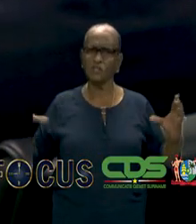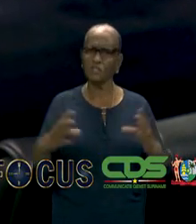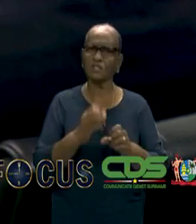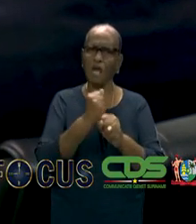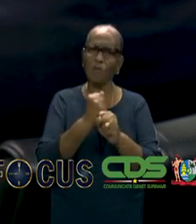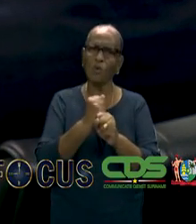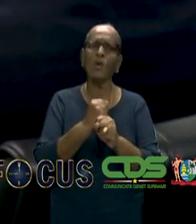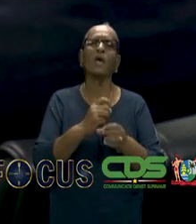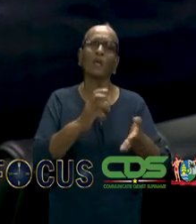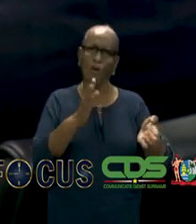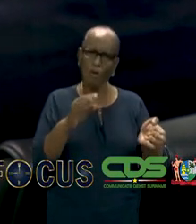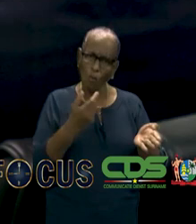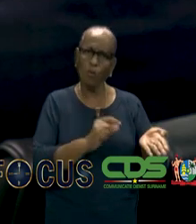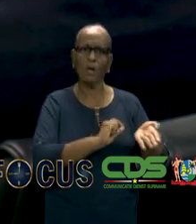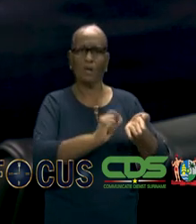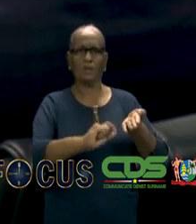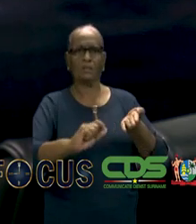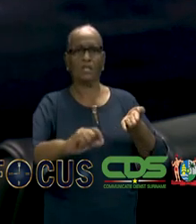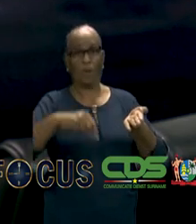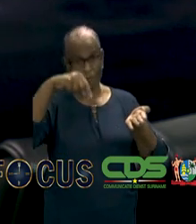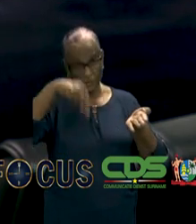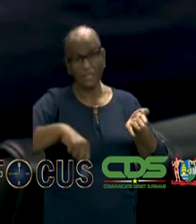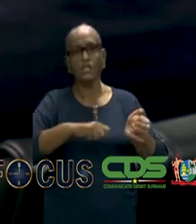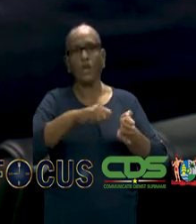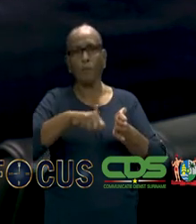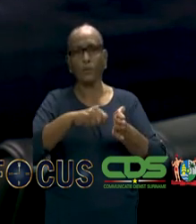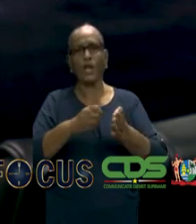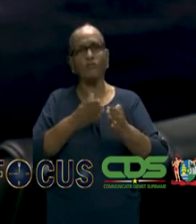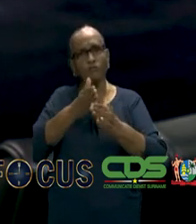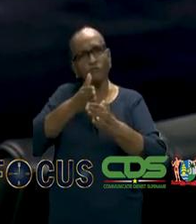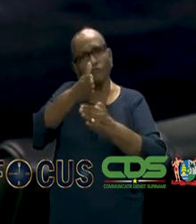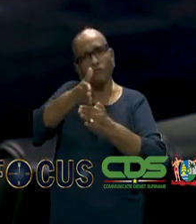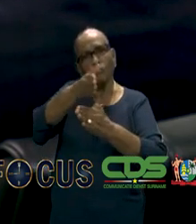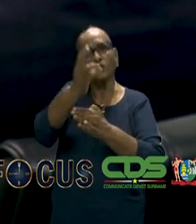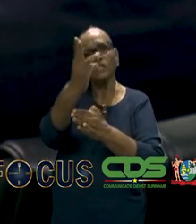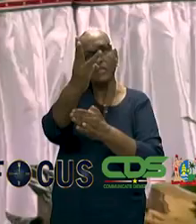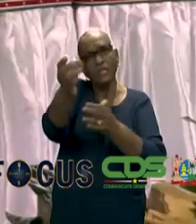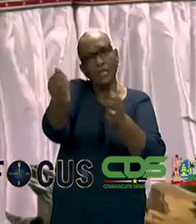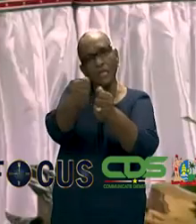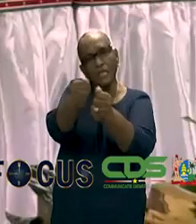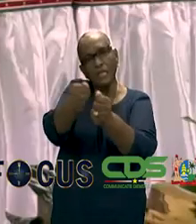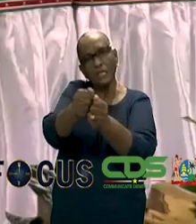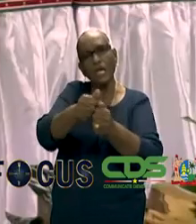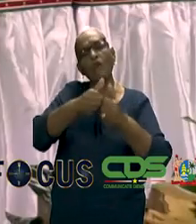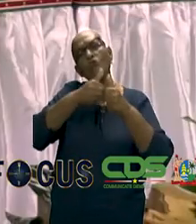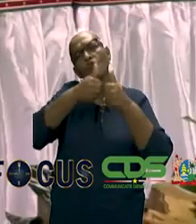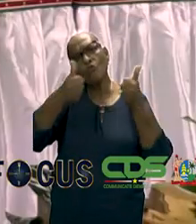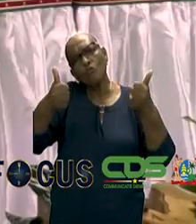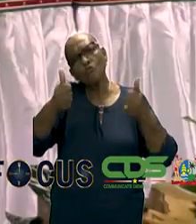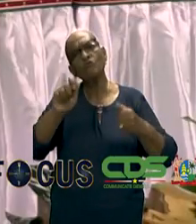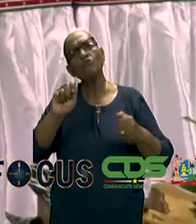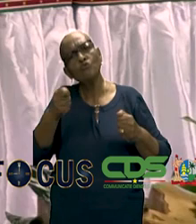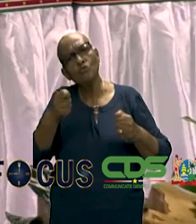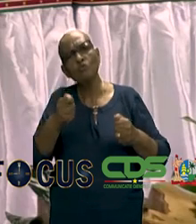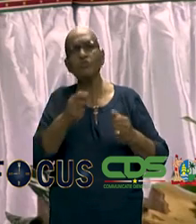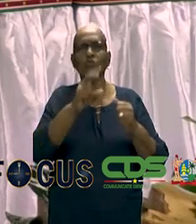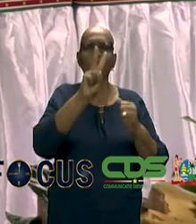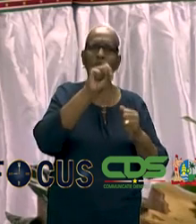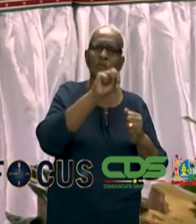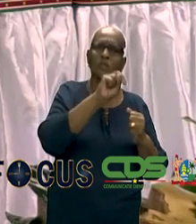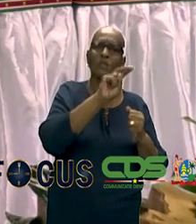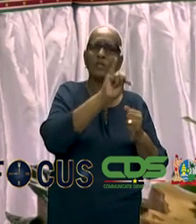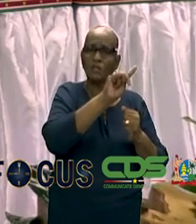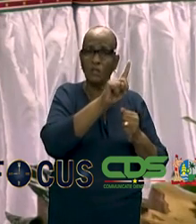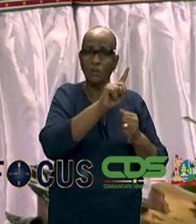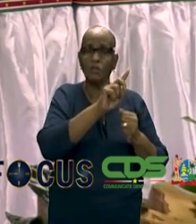getekend om dit project voort te zetten voor de komende 3 jaren. Dat is goed nieuws, 2022 tot 2025.